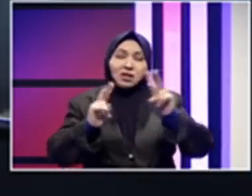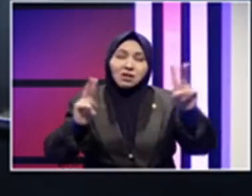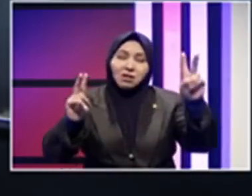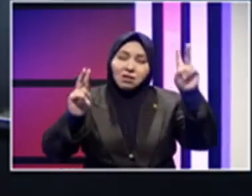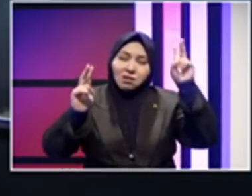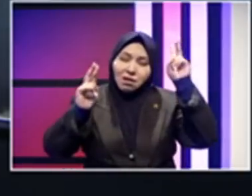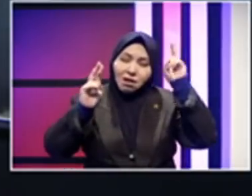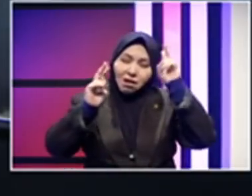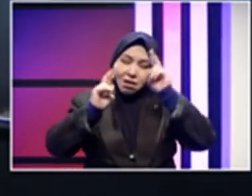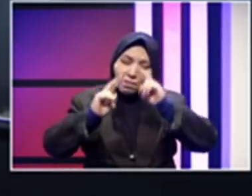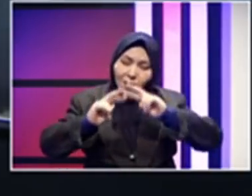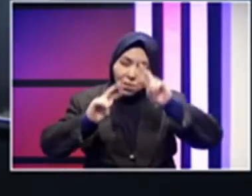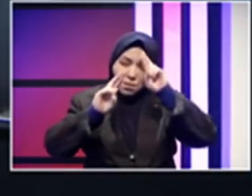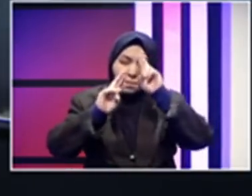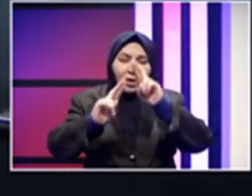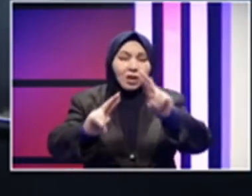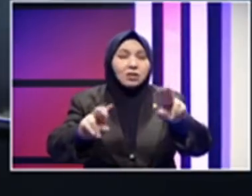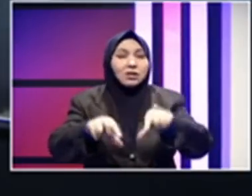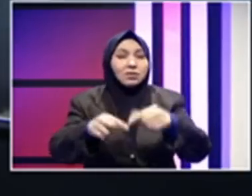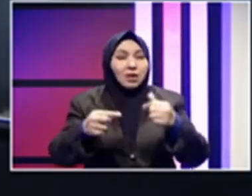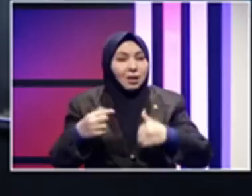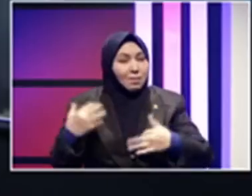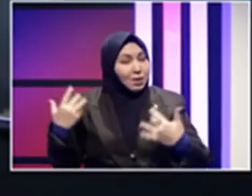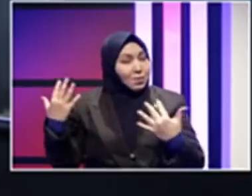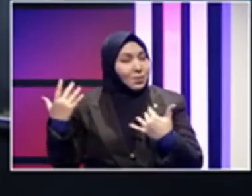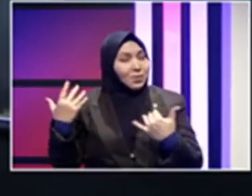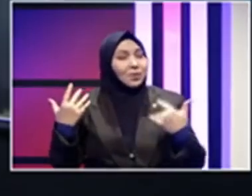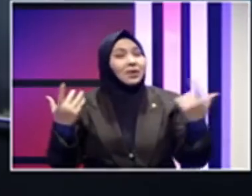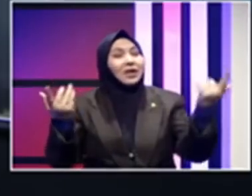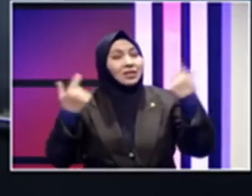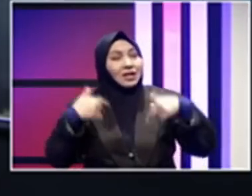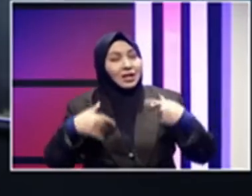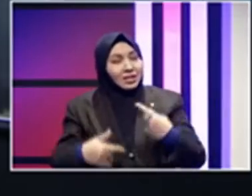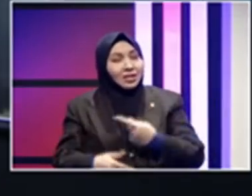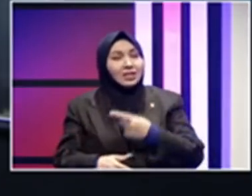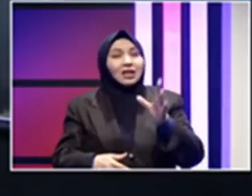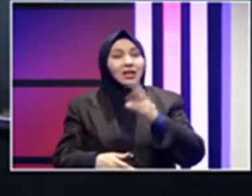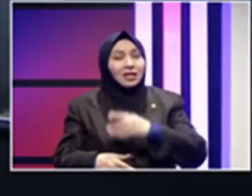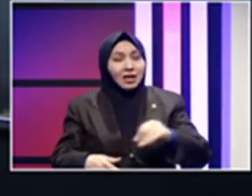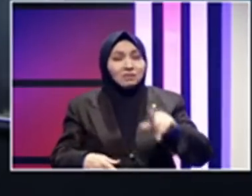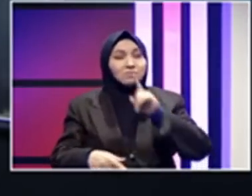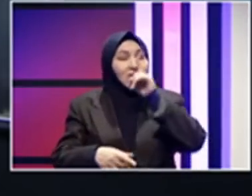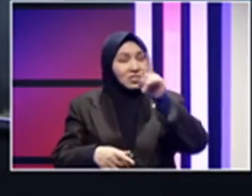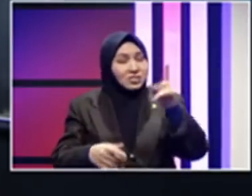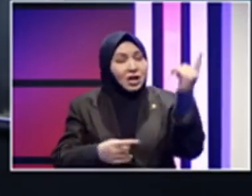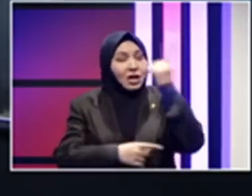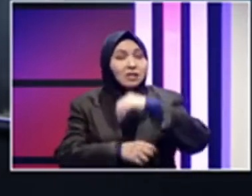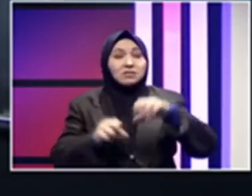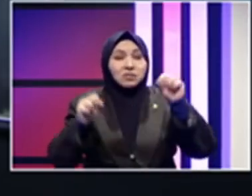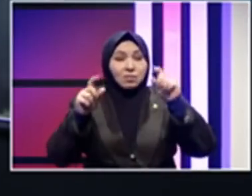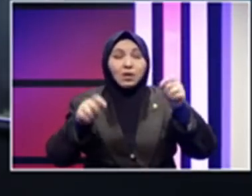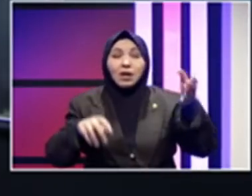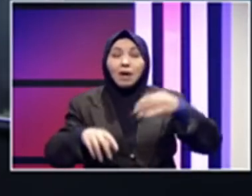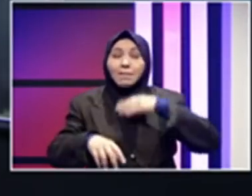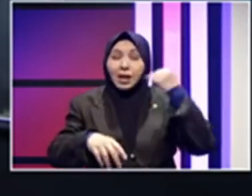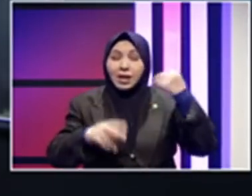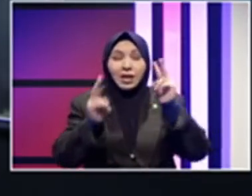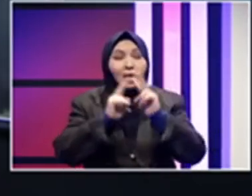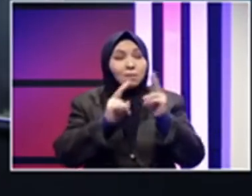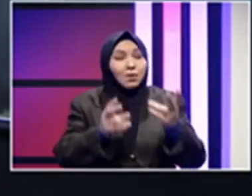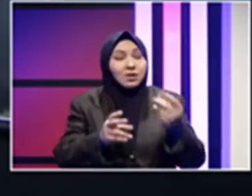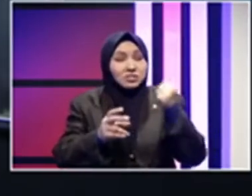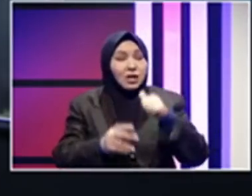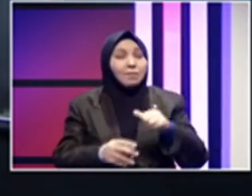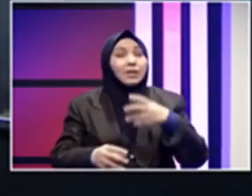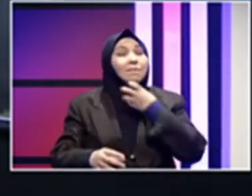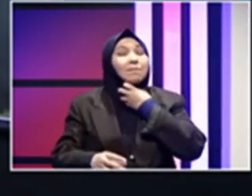Masya-Allah. Safas. Ya. Menunggu kehadiran kita. Insya-Allah. Ya, dan sebenarnya hari Sabtu lepas Ustaz ya, saya balik kampung kejap ya, di Bido